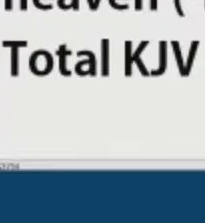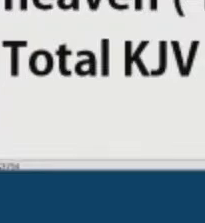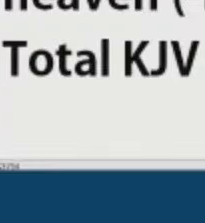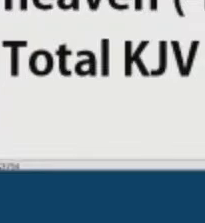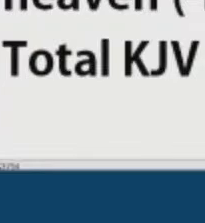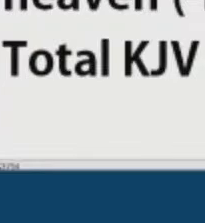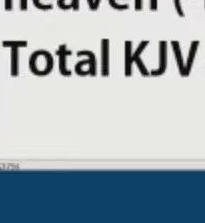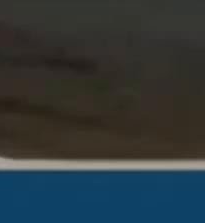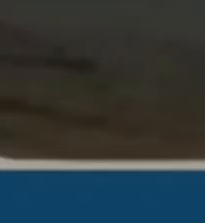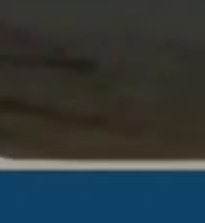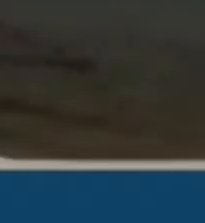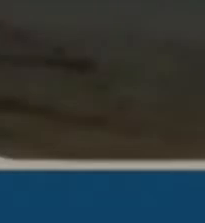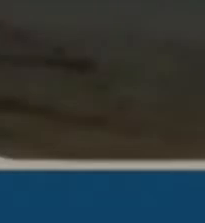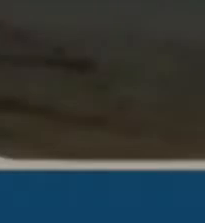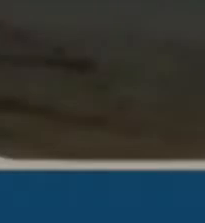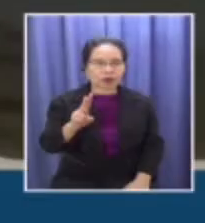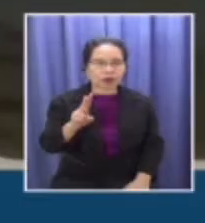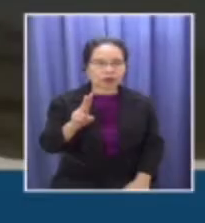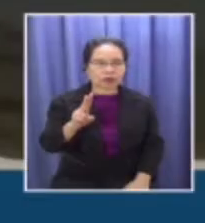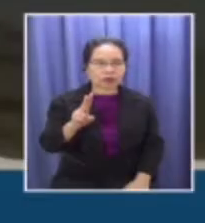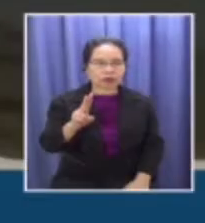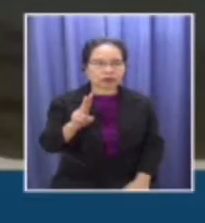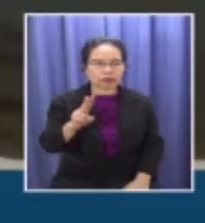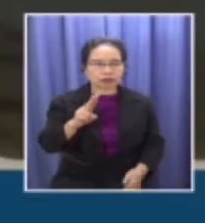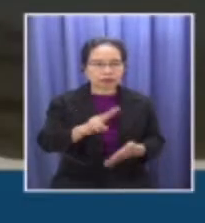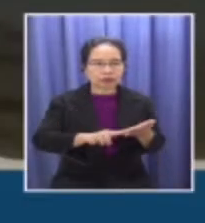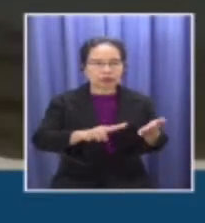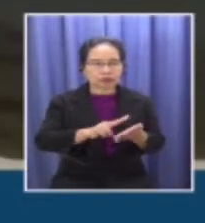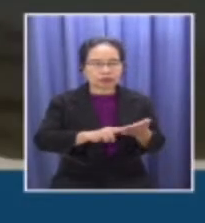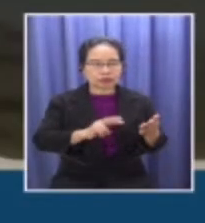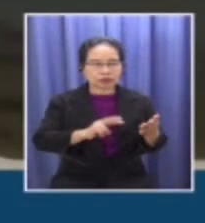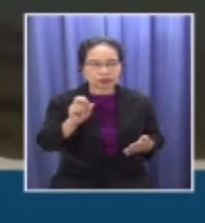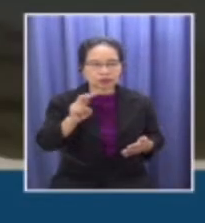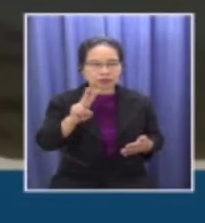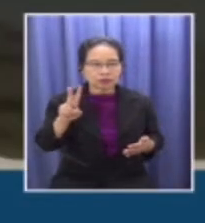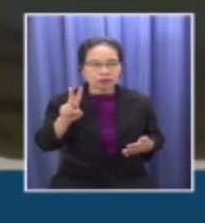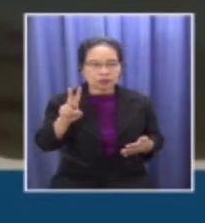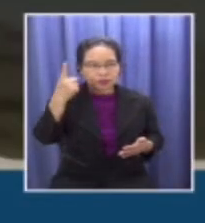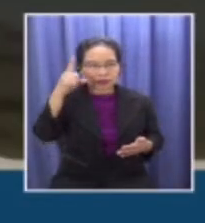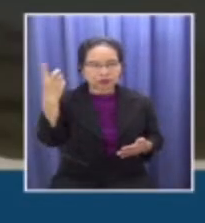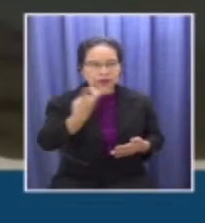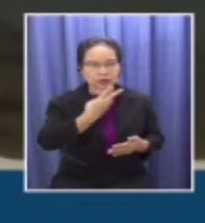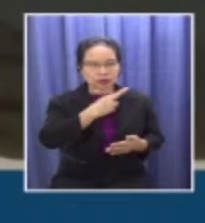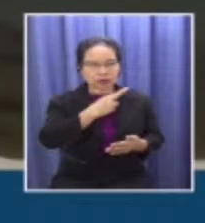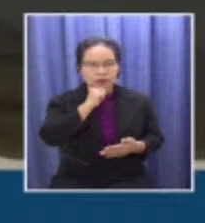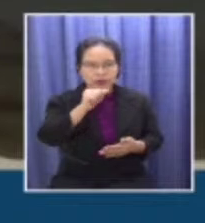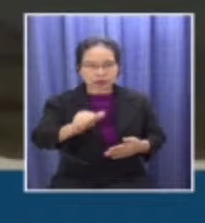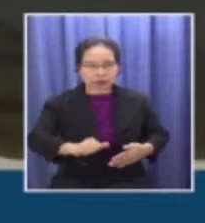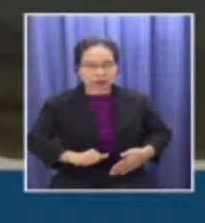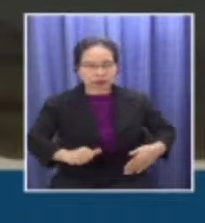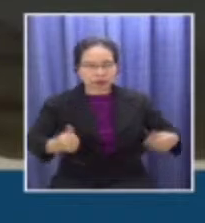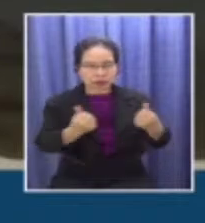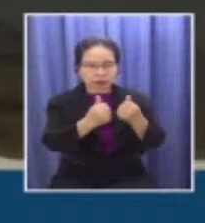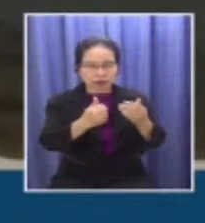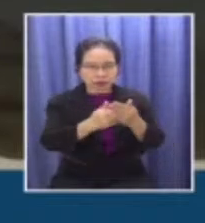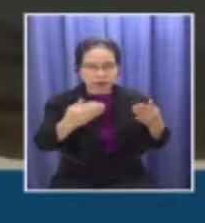ahomane no ɛwɔ brafo kasa mu no wɔ reverse standard Twerɛ Kronkron mu no